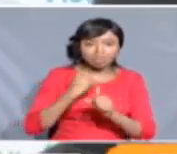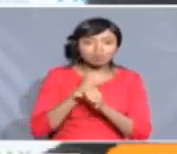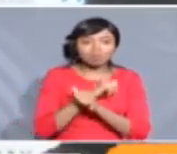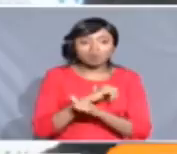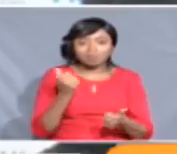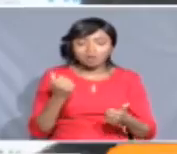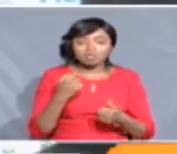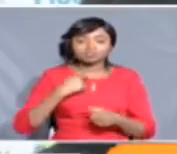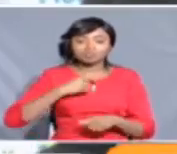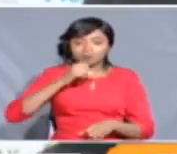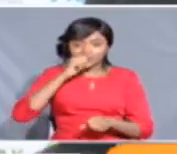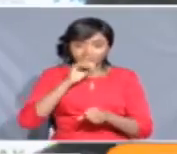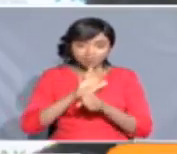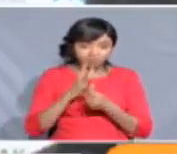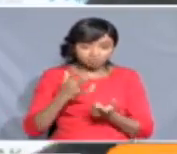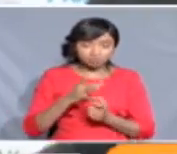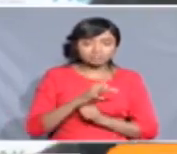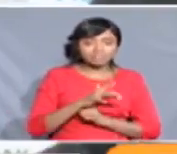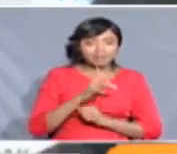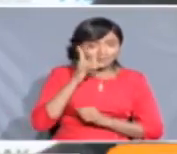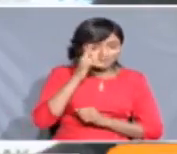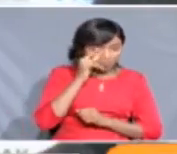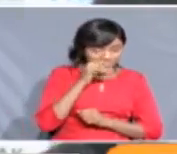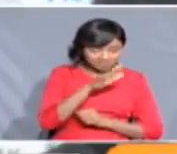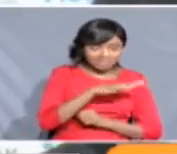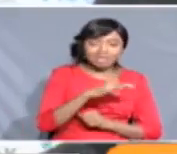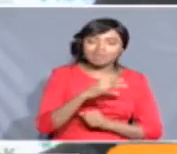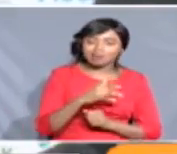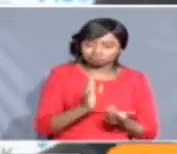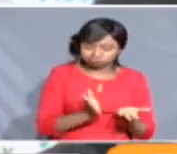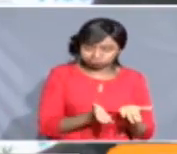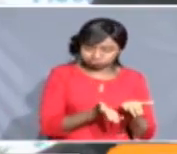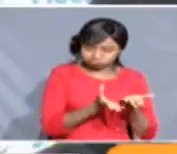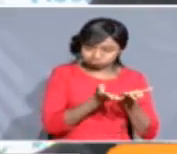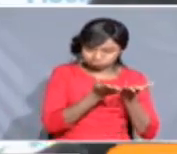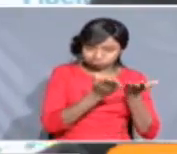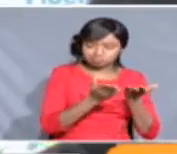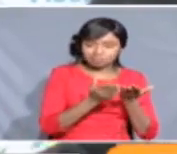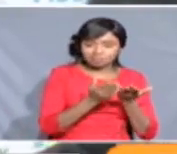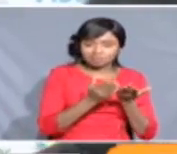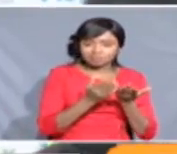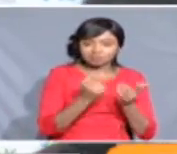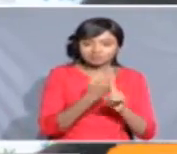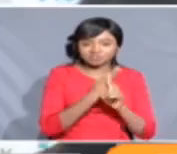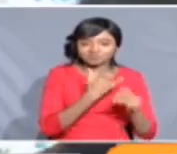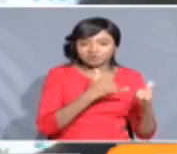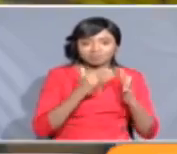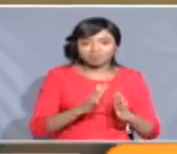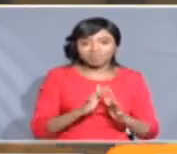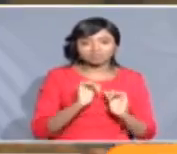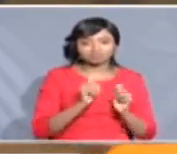kwamba coastal region kwamba bado mtendelea kuona mazuri kutokana na determination ya wachezaji ambao niko nao.